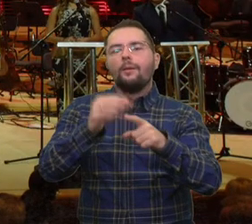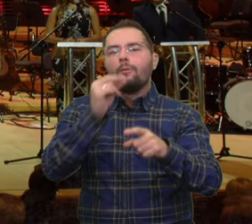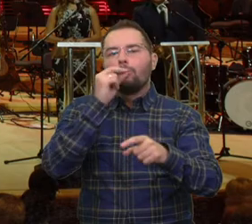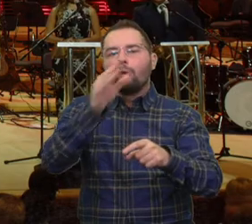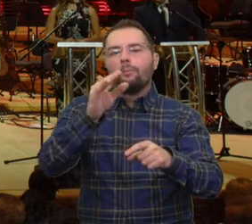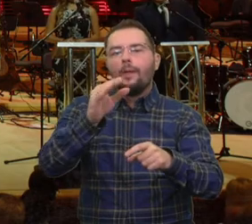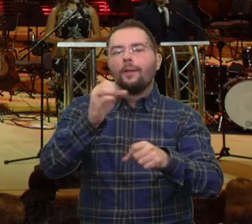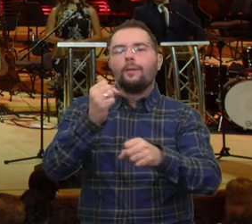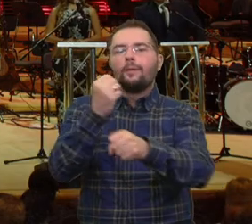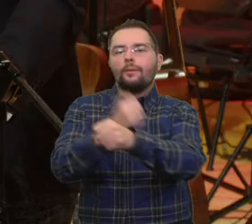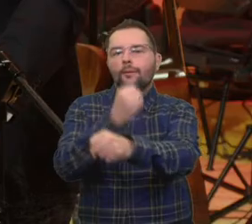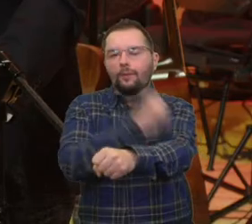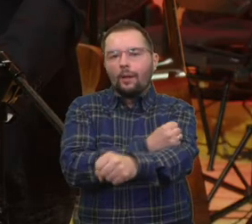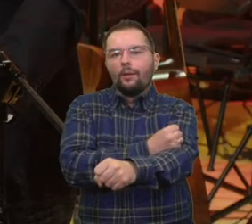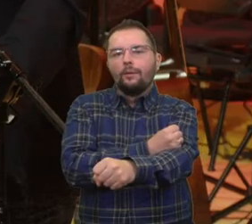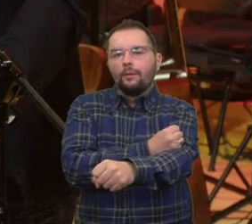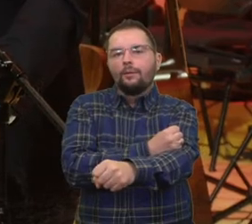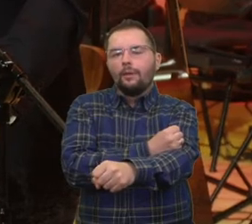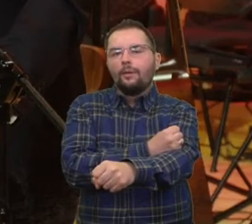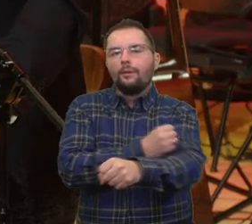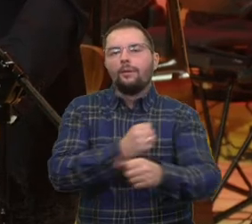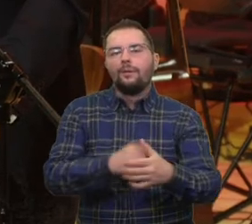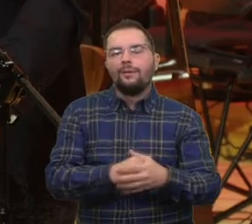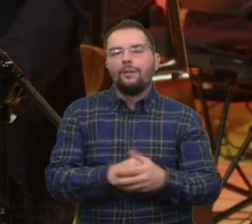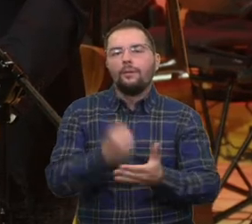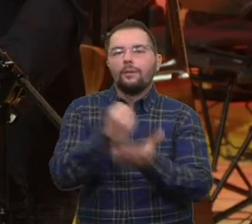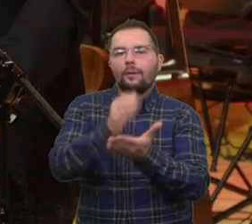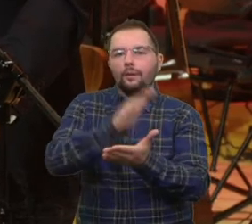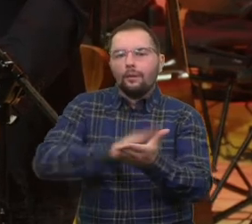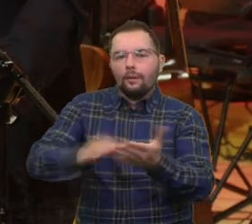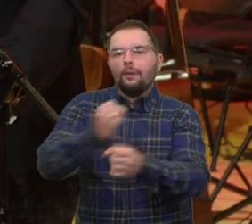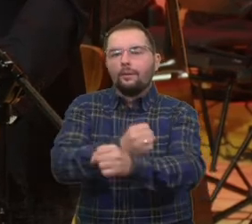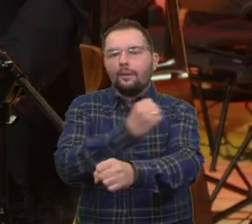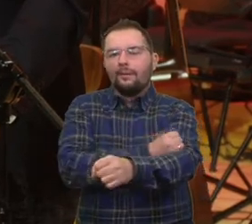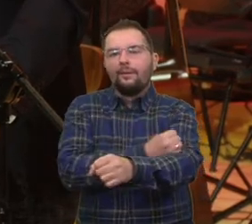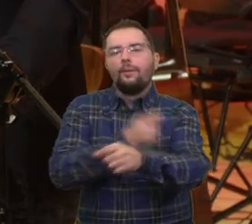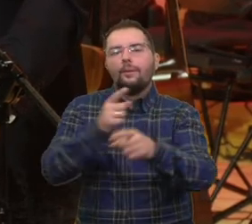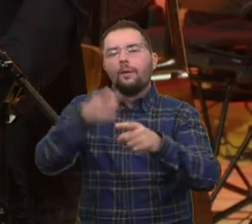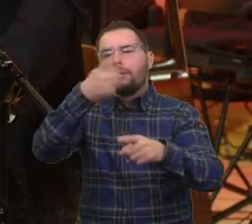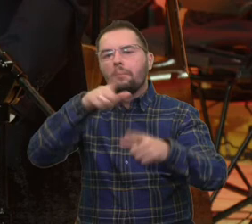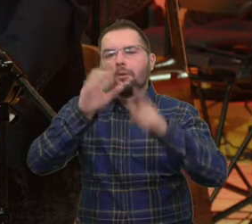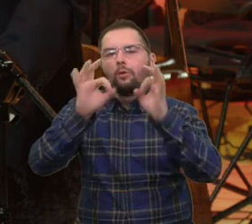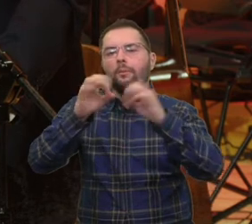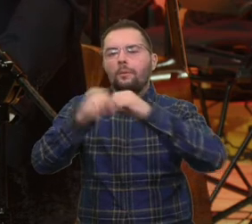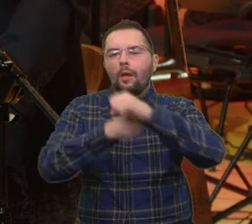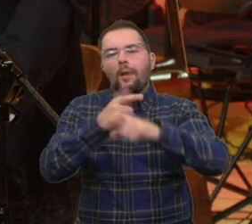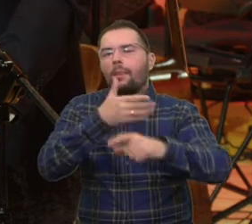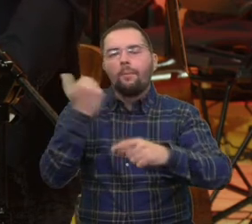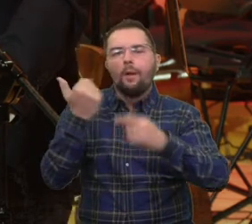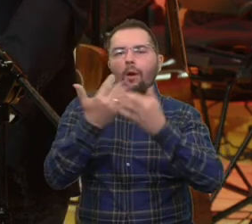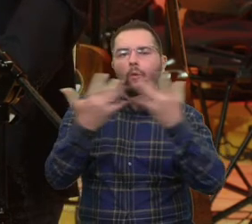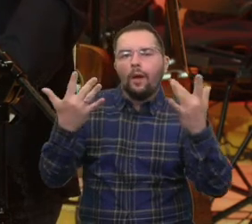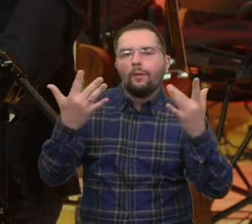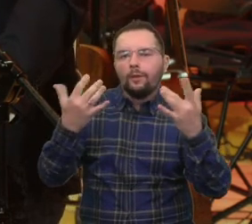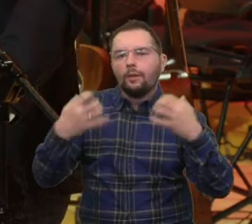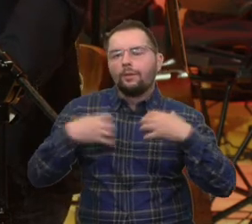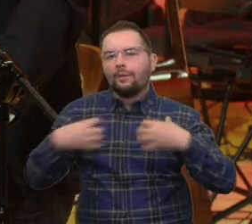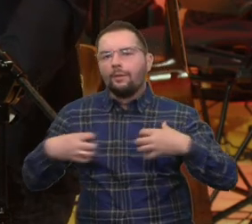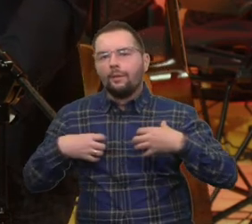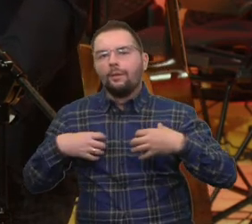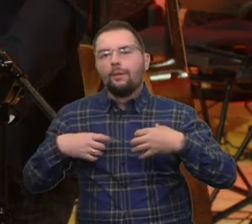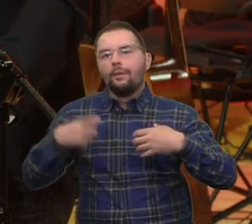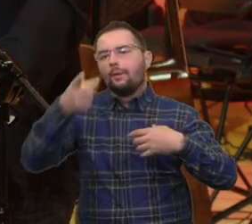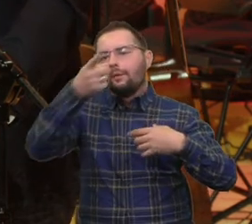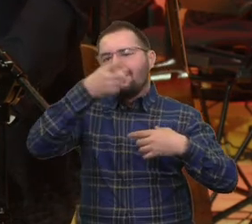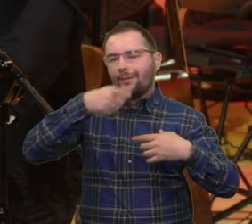starostowie. Powiat to jest ta część naszego samorządu, która nie miała dobrej prasy i nie miała łatwego życia, ale na finiszu tego 25-lecia